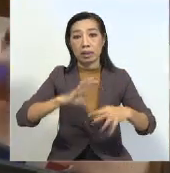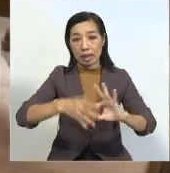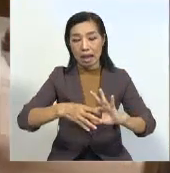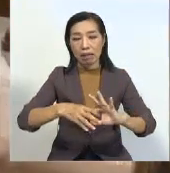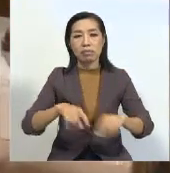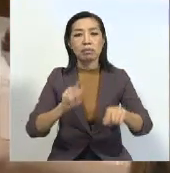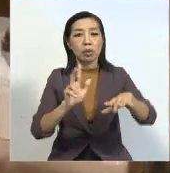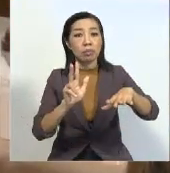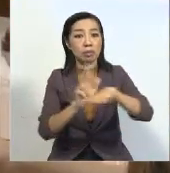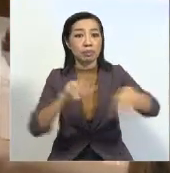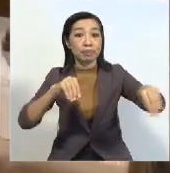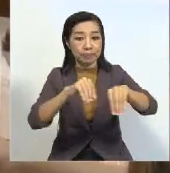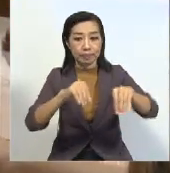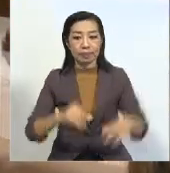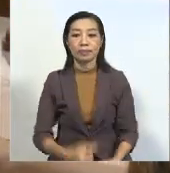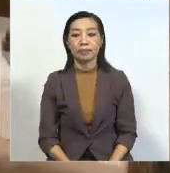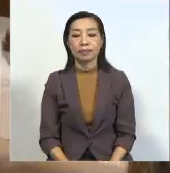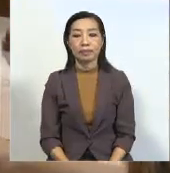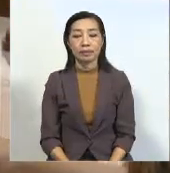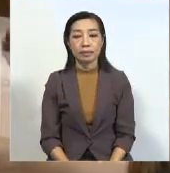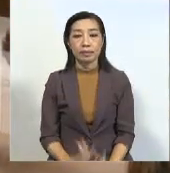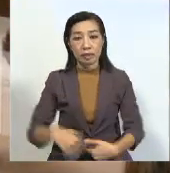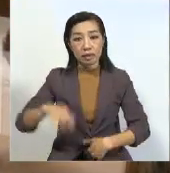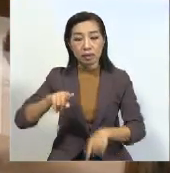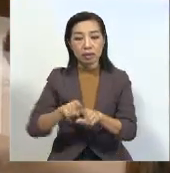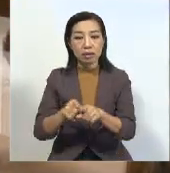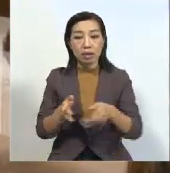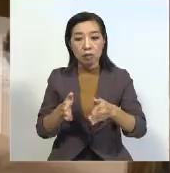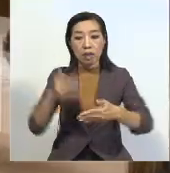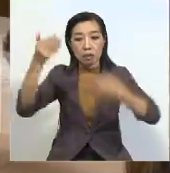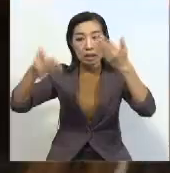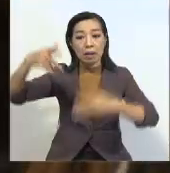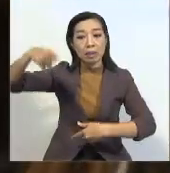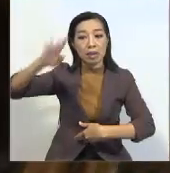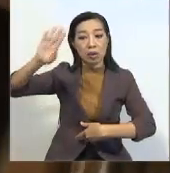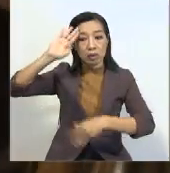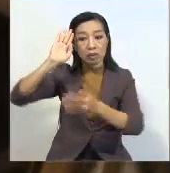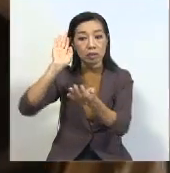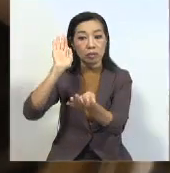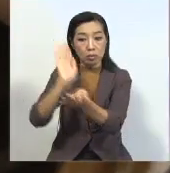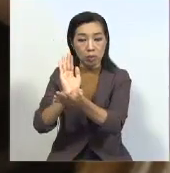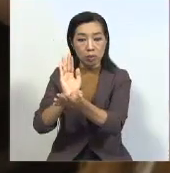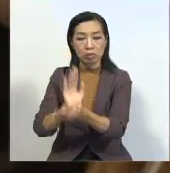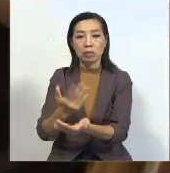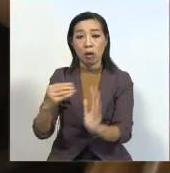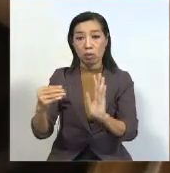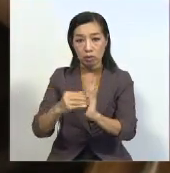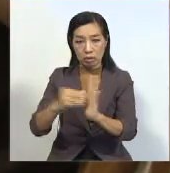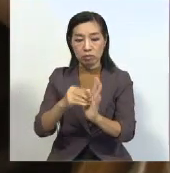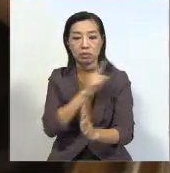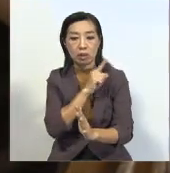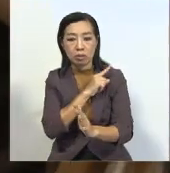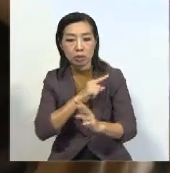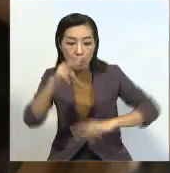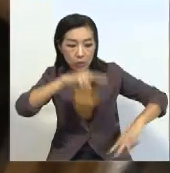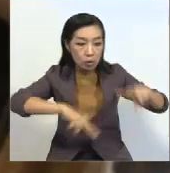ย ในส่วนของมาตรการดูแลรักษาความปลอดภัยก็จะเป็นหน้าที่ของฝ่ายกิจการพิเศษกองบัญชาการตำรวจนครบาล